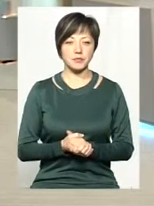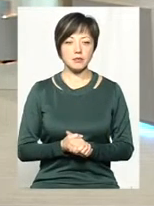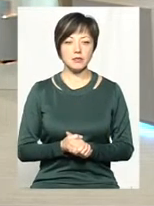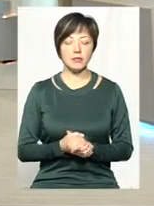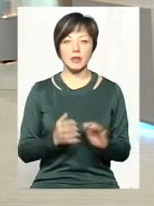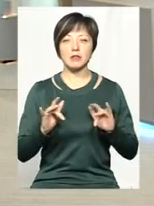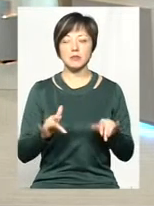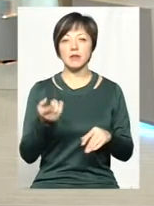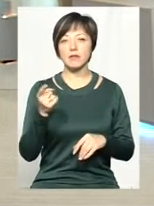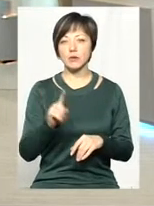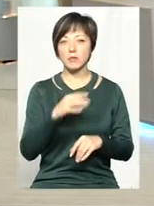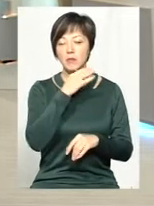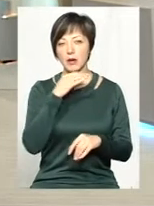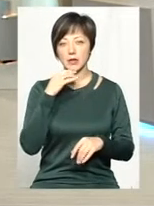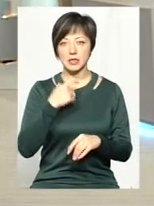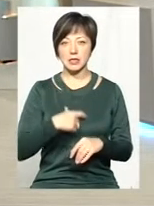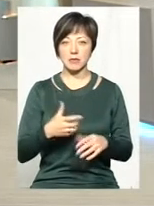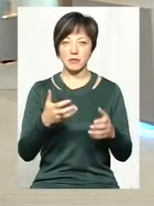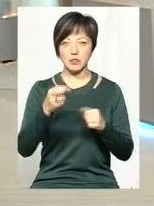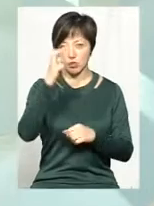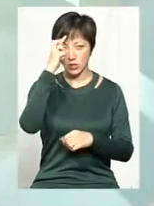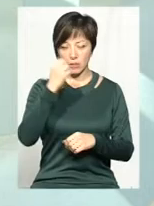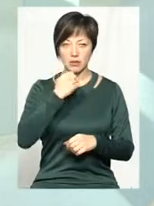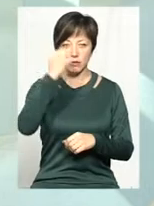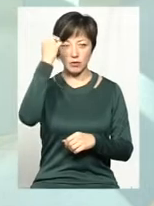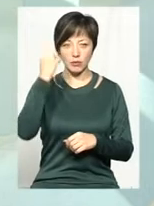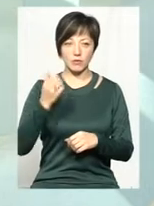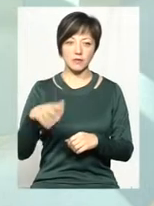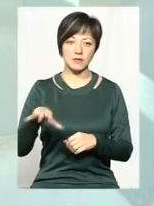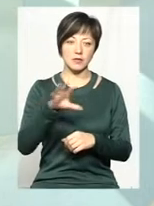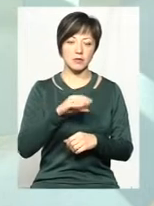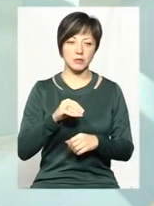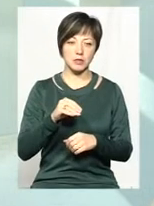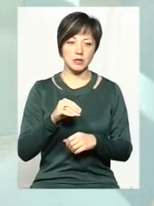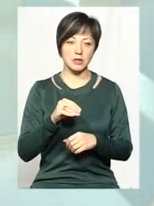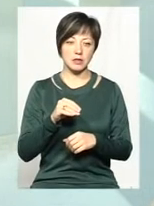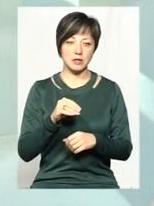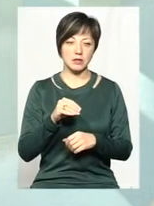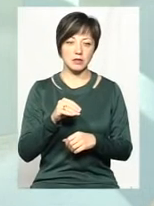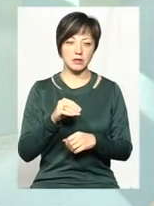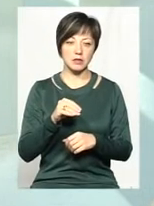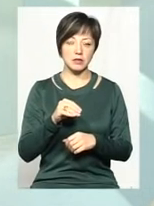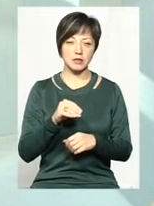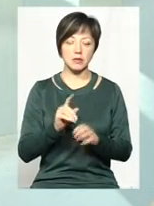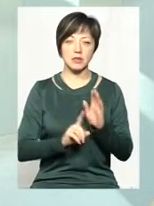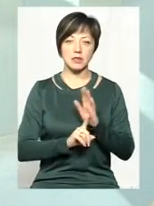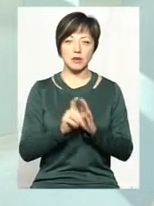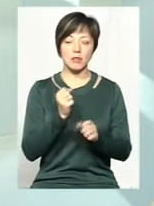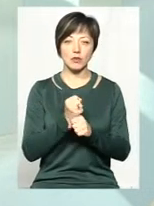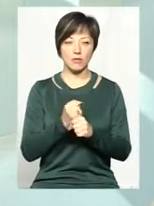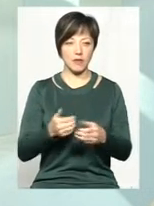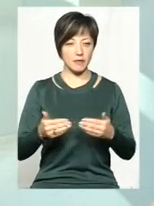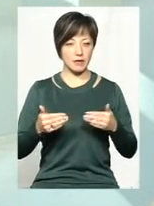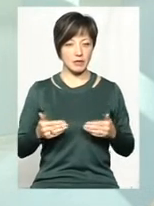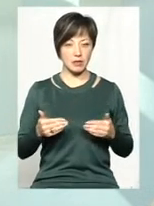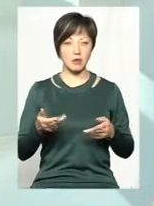що багато на себе взяла вже государство. Дякую всім, тобто запрацював тил, бо